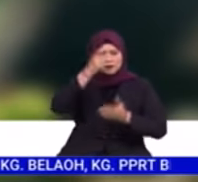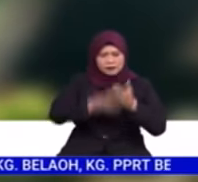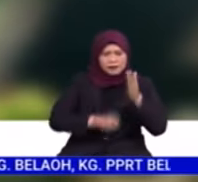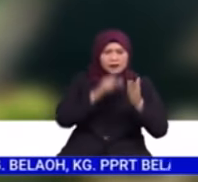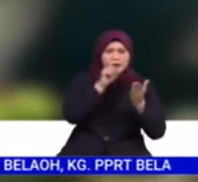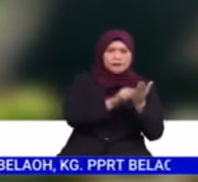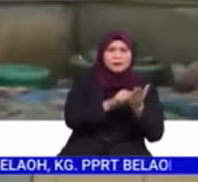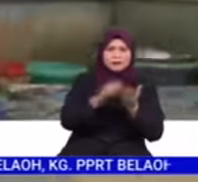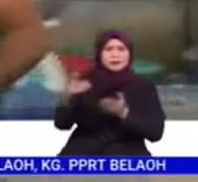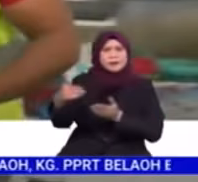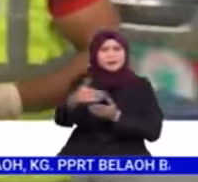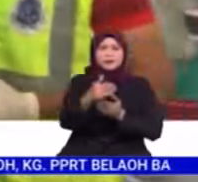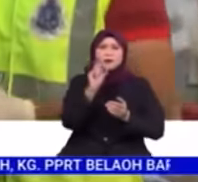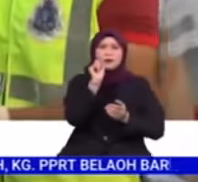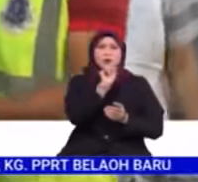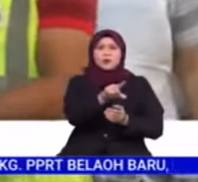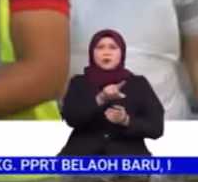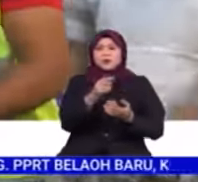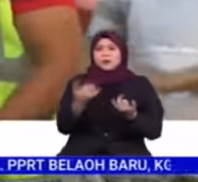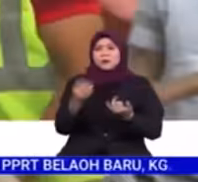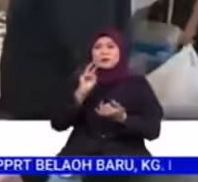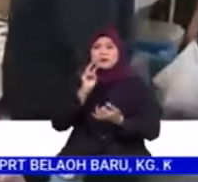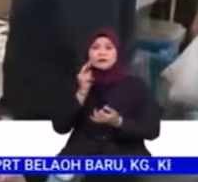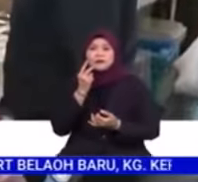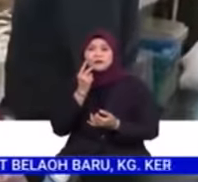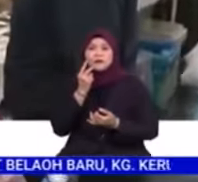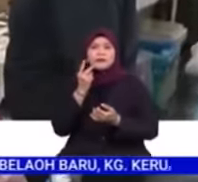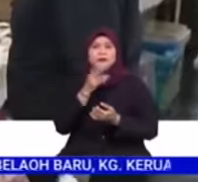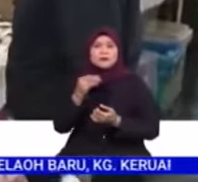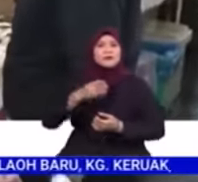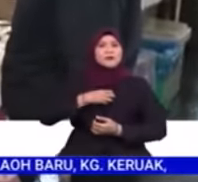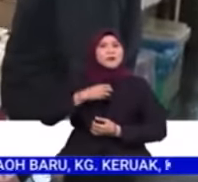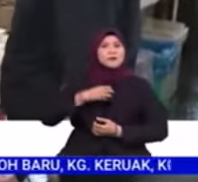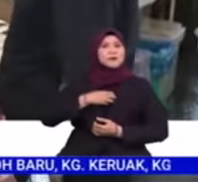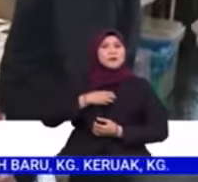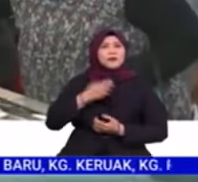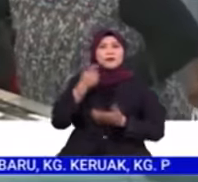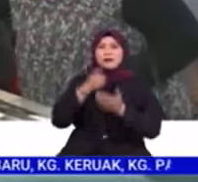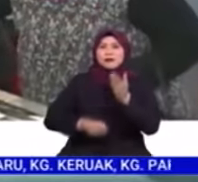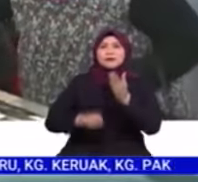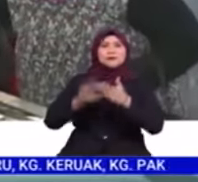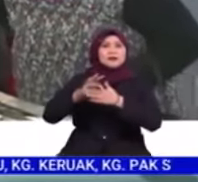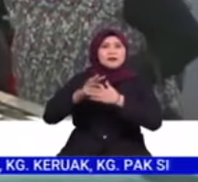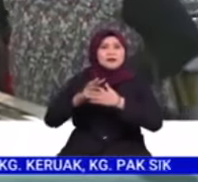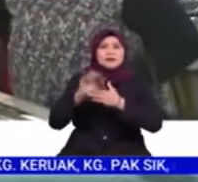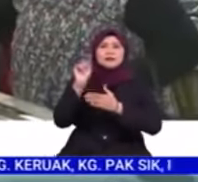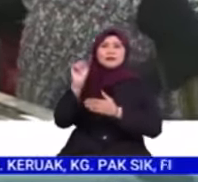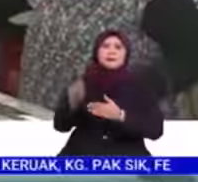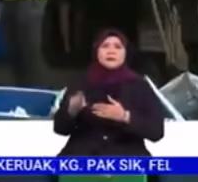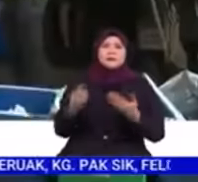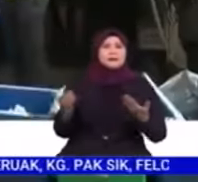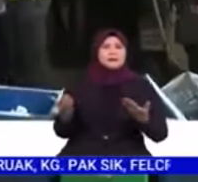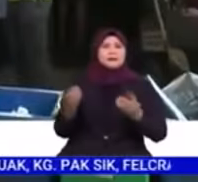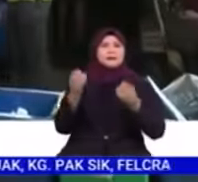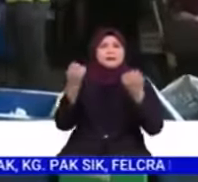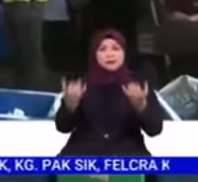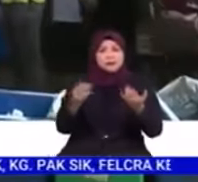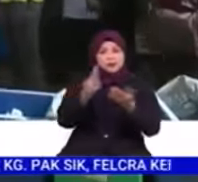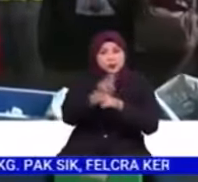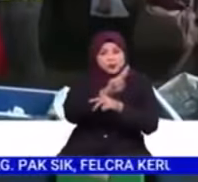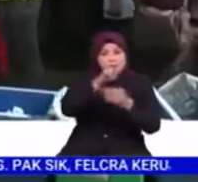ayam dan ikan jual mengenai sayo jangan satu acuan tentang harga daging mengenai dakwaan